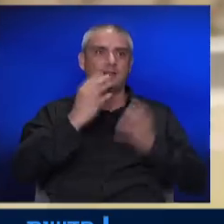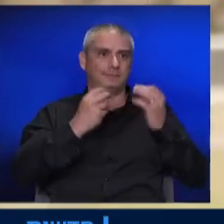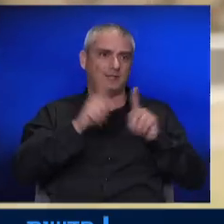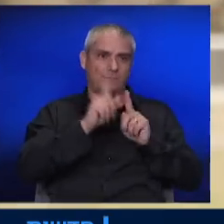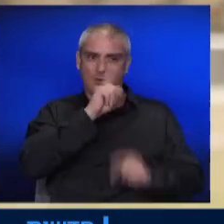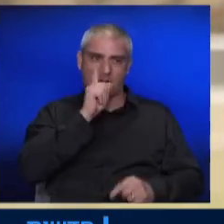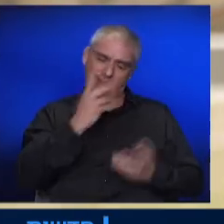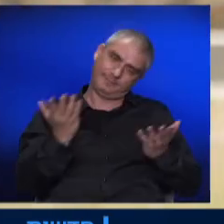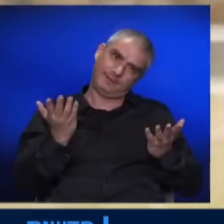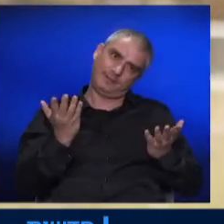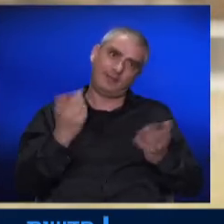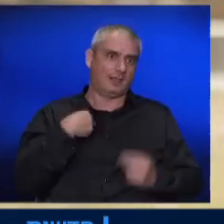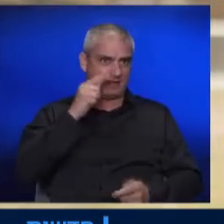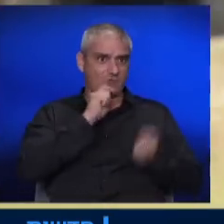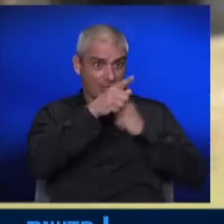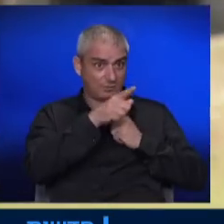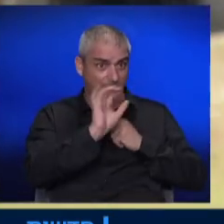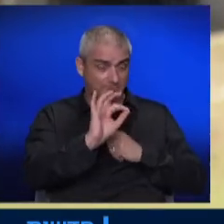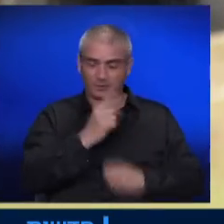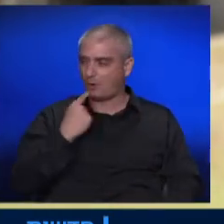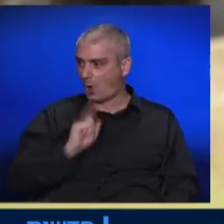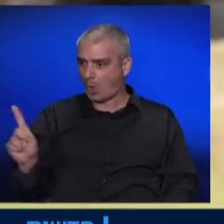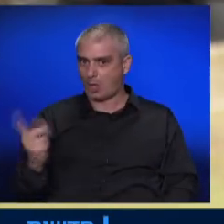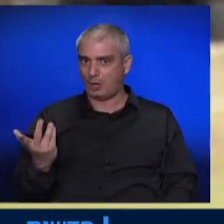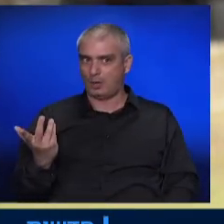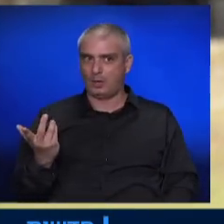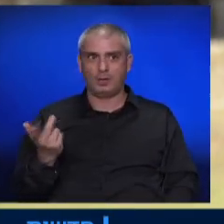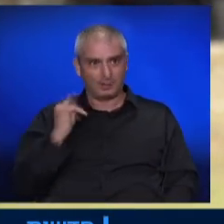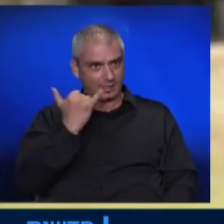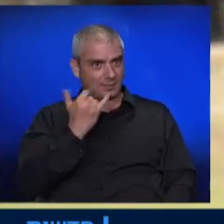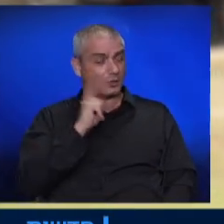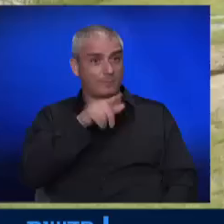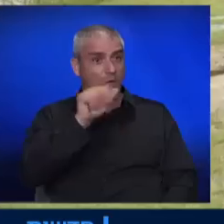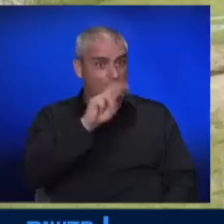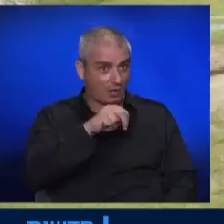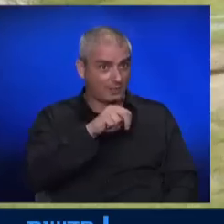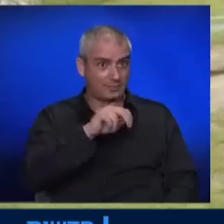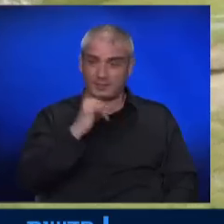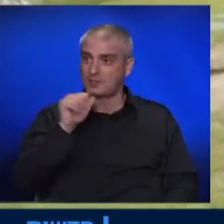אני אבוא לראיין אותך, בסדר? לא. כן. אורן? כן. אורן אהרוני.